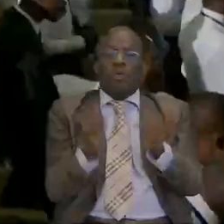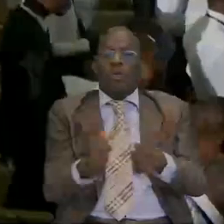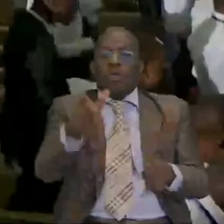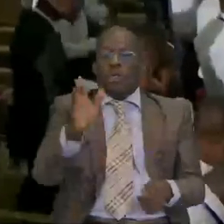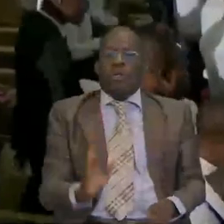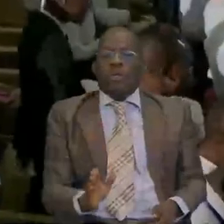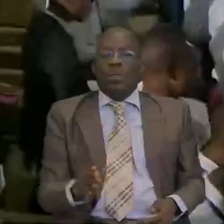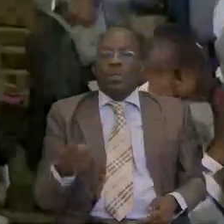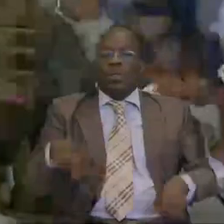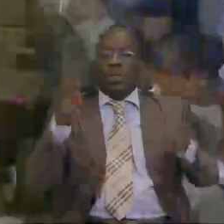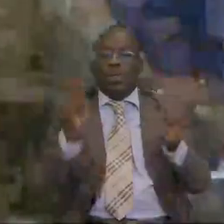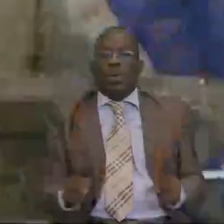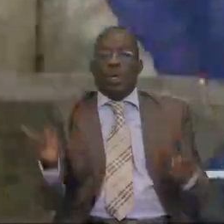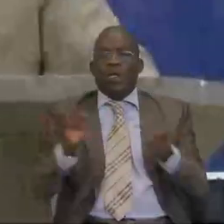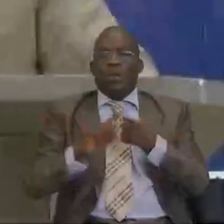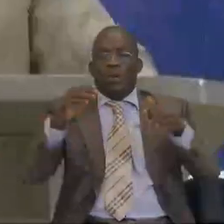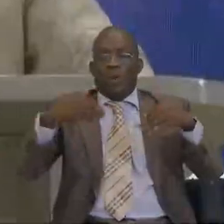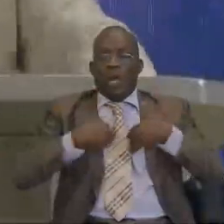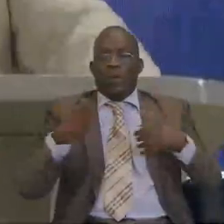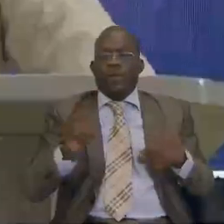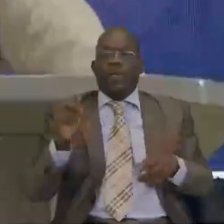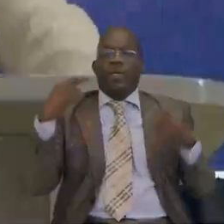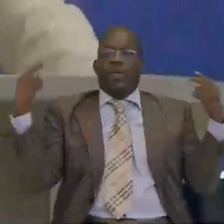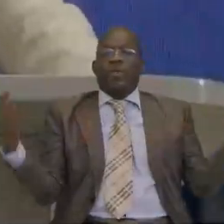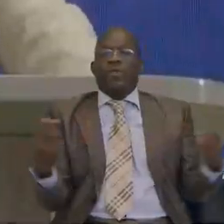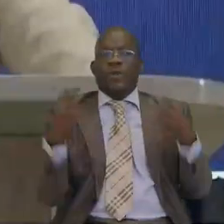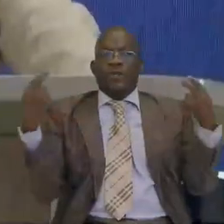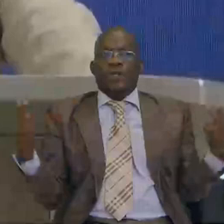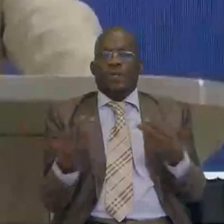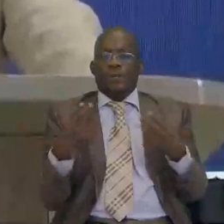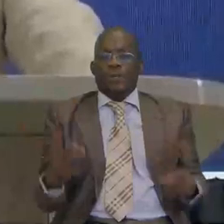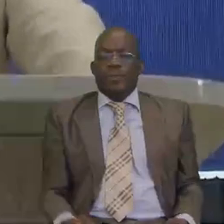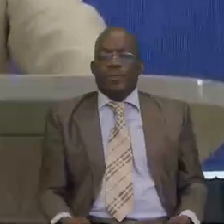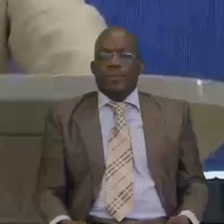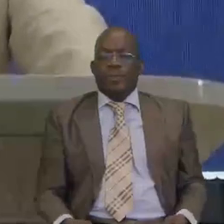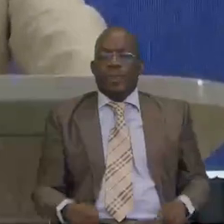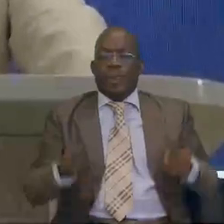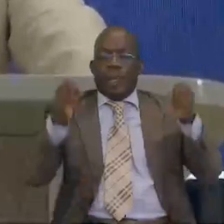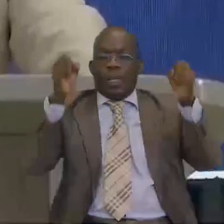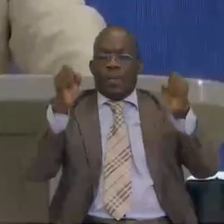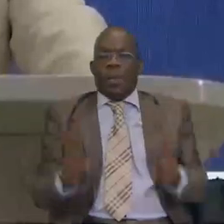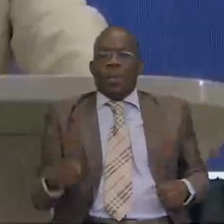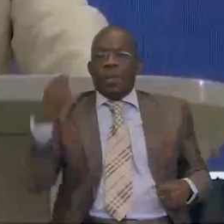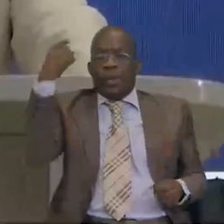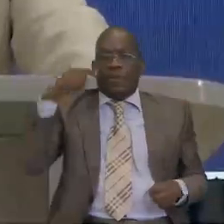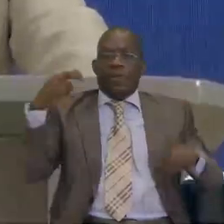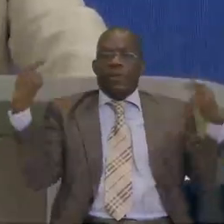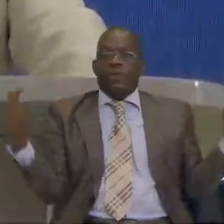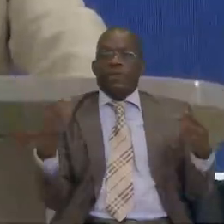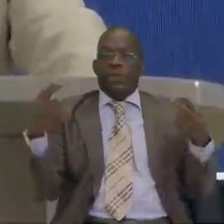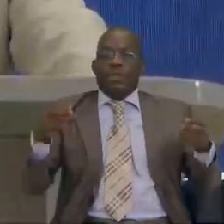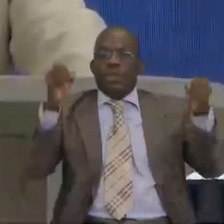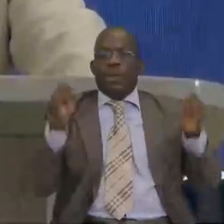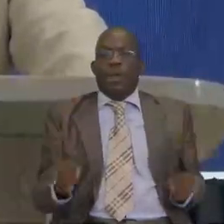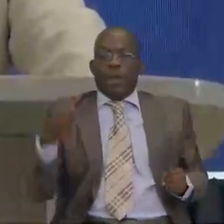La puissance pour avoir la victoire. La puissance pour la victoire.